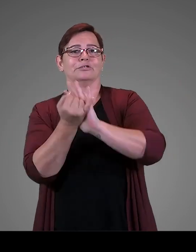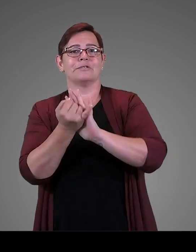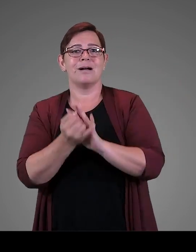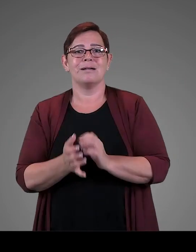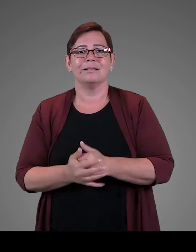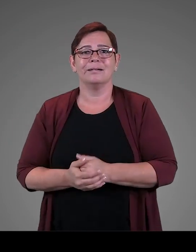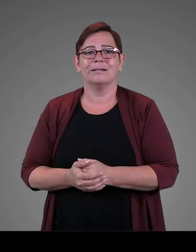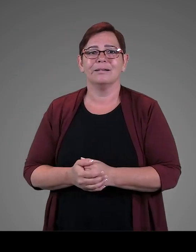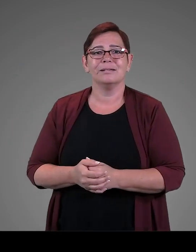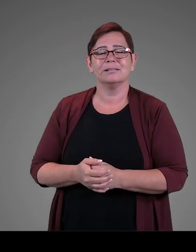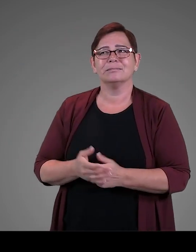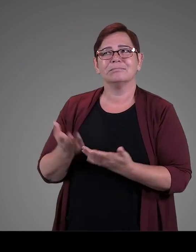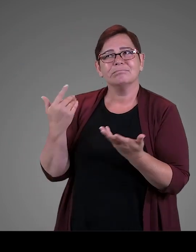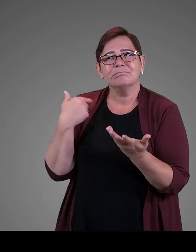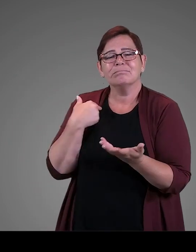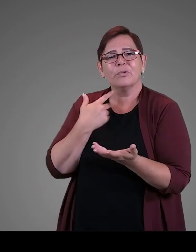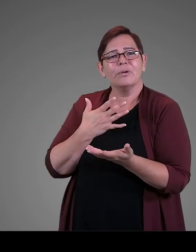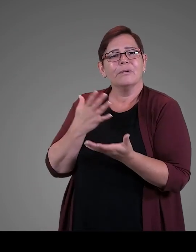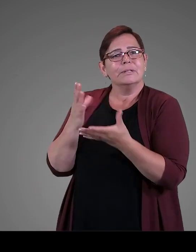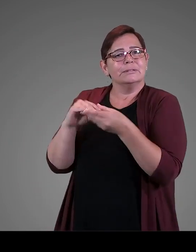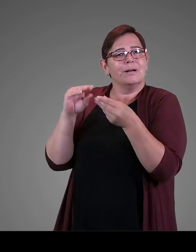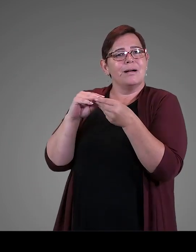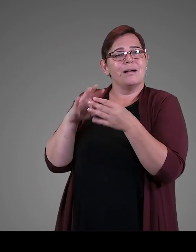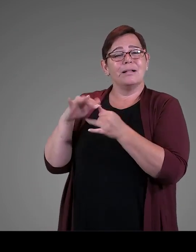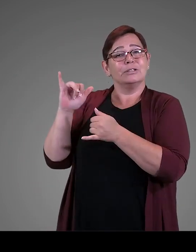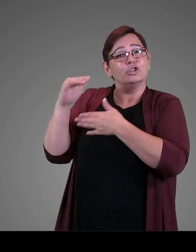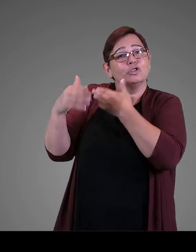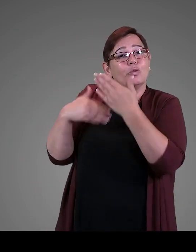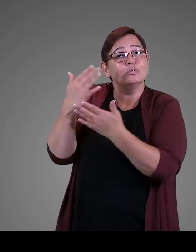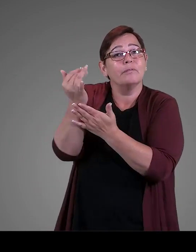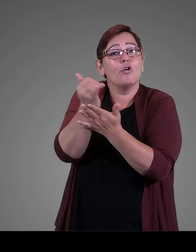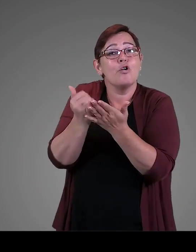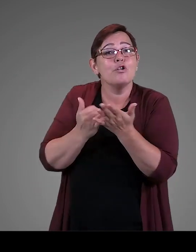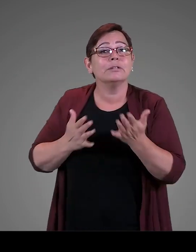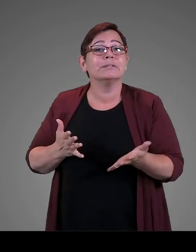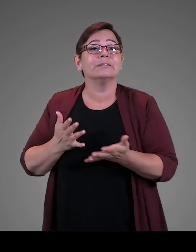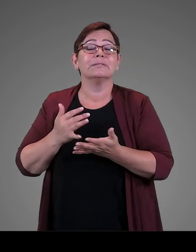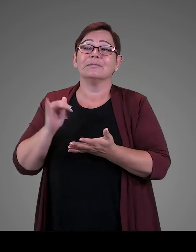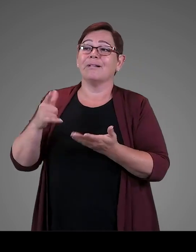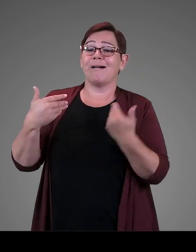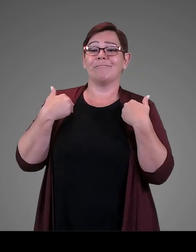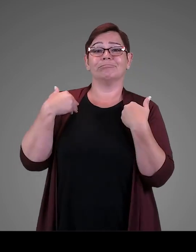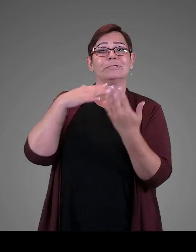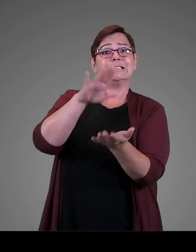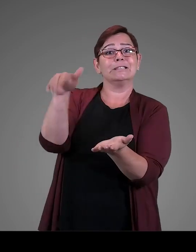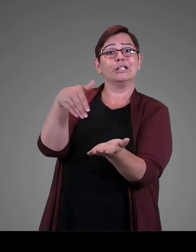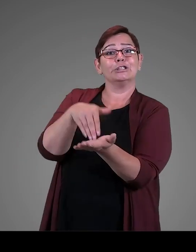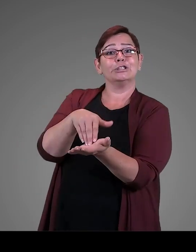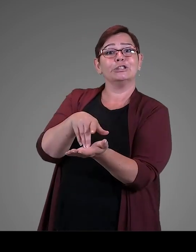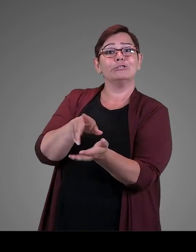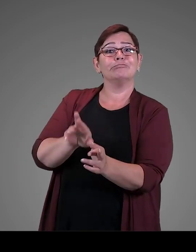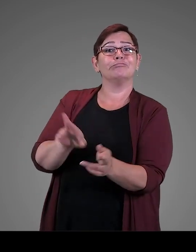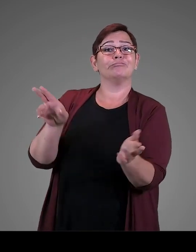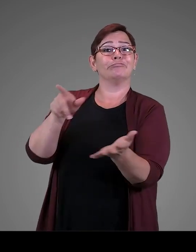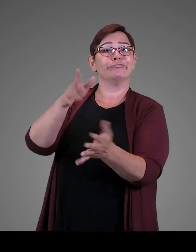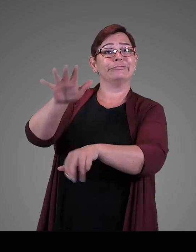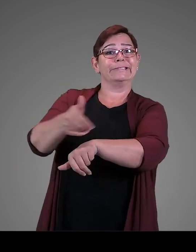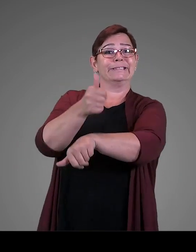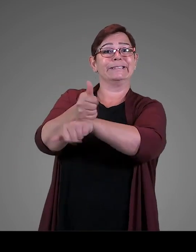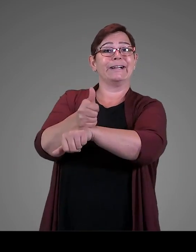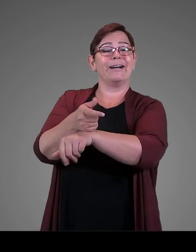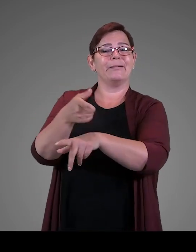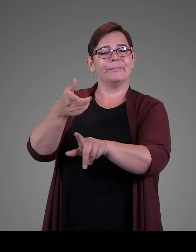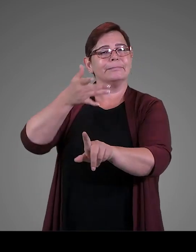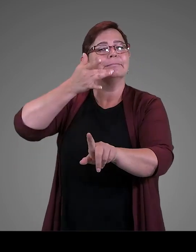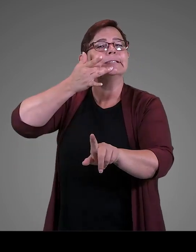grand. Alors, je dirais que la génération d'artistes qui reçoit un centre